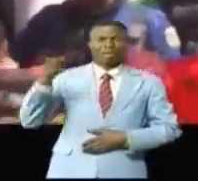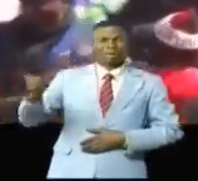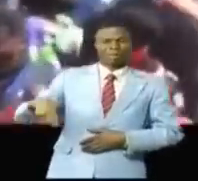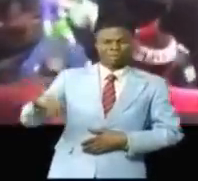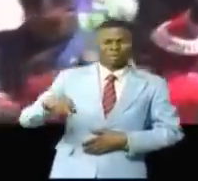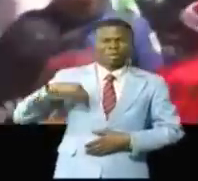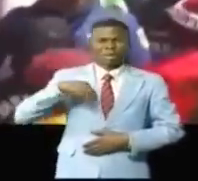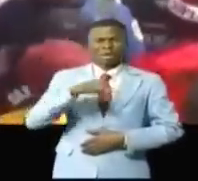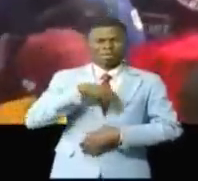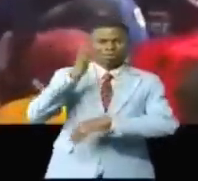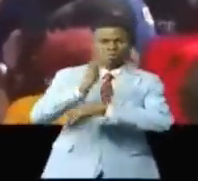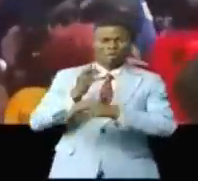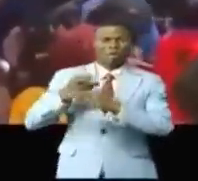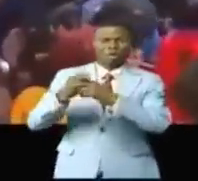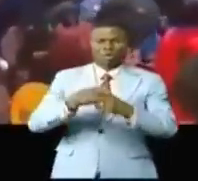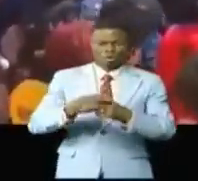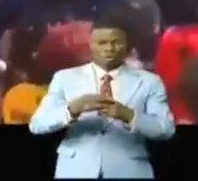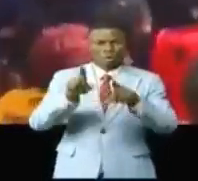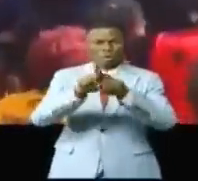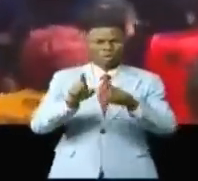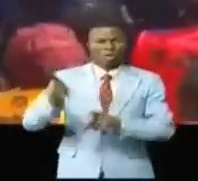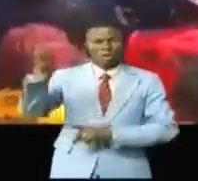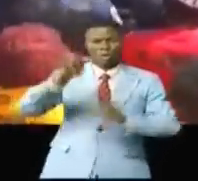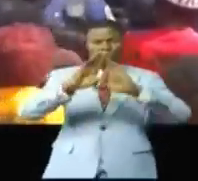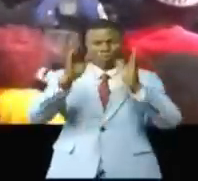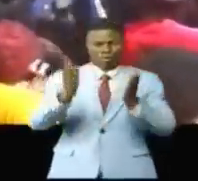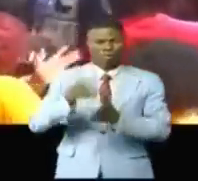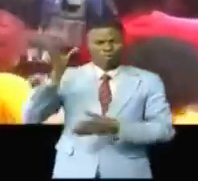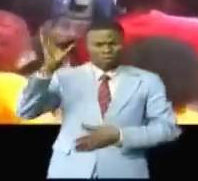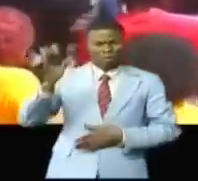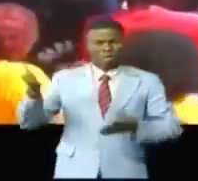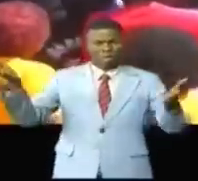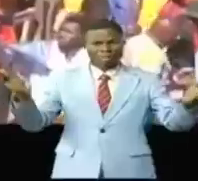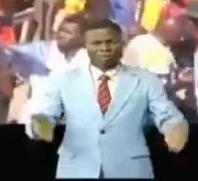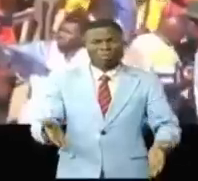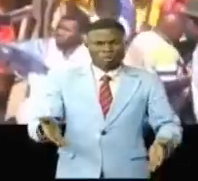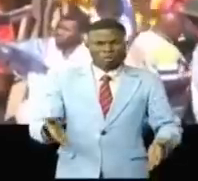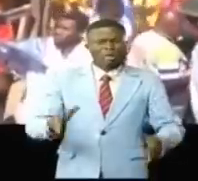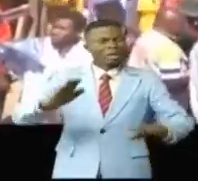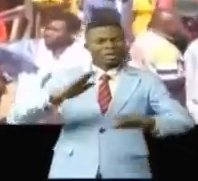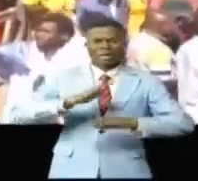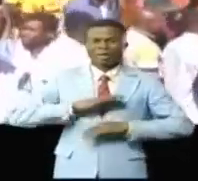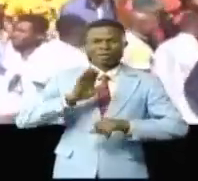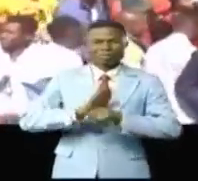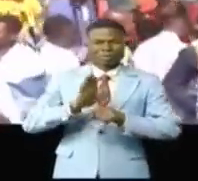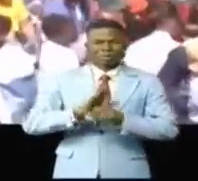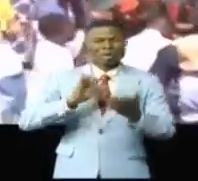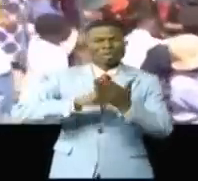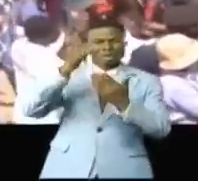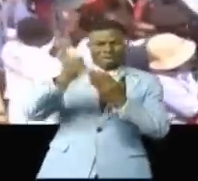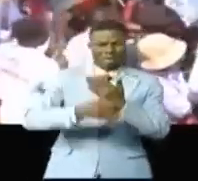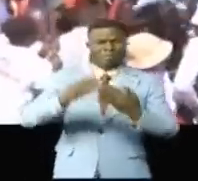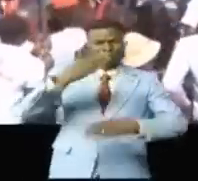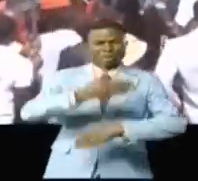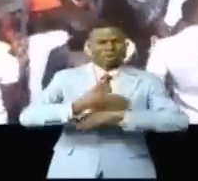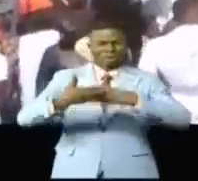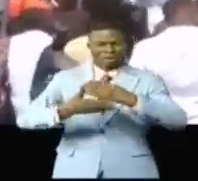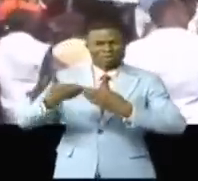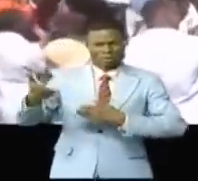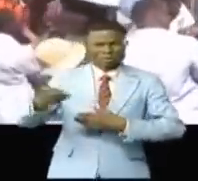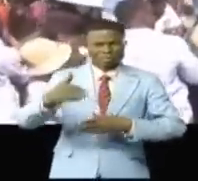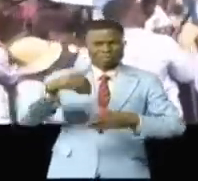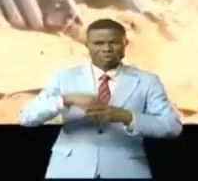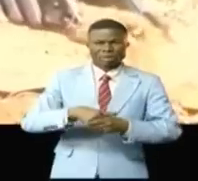les membres du conseil de sécurité et la population locale visiblement satisfaite de ce projet de construction. À bord